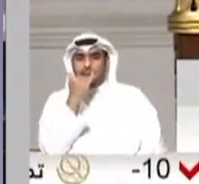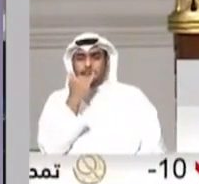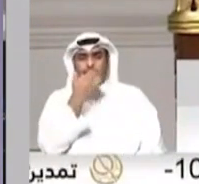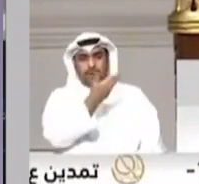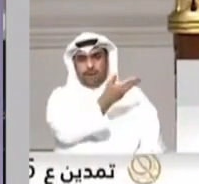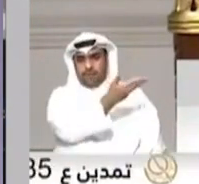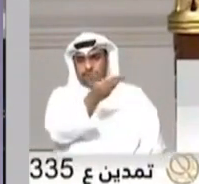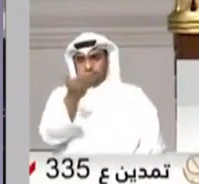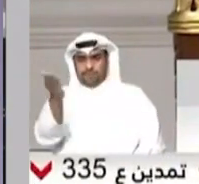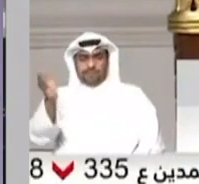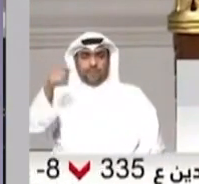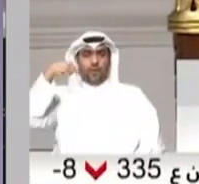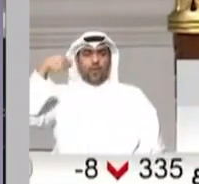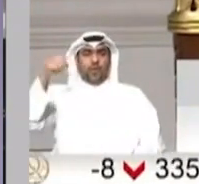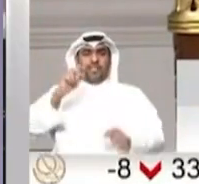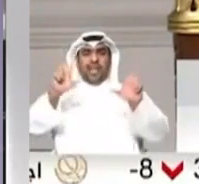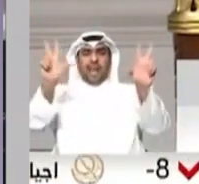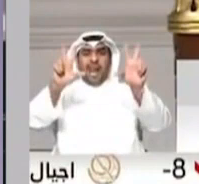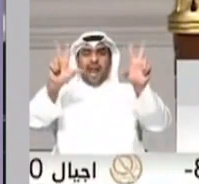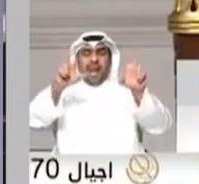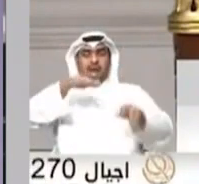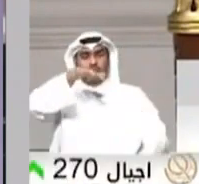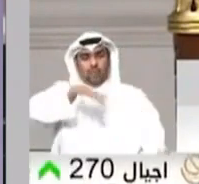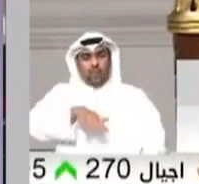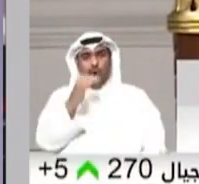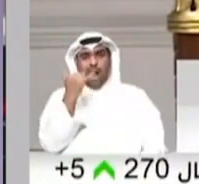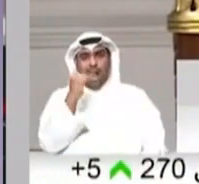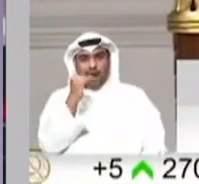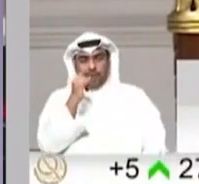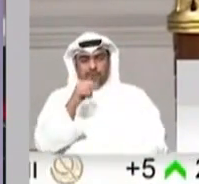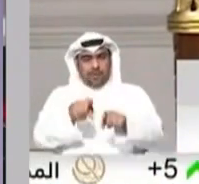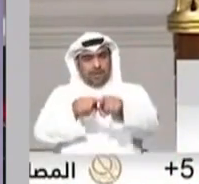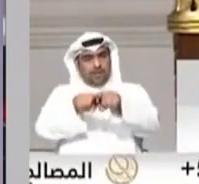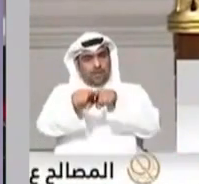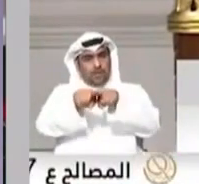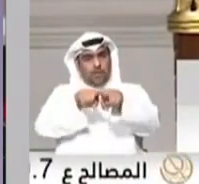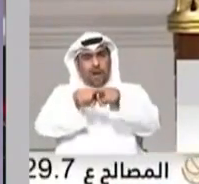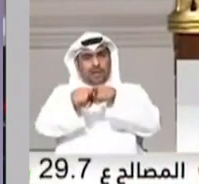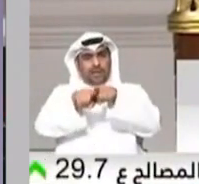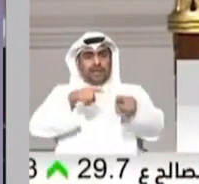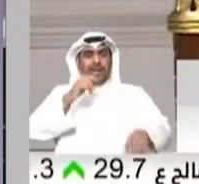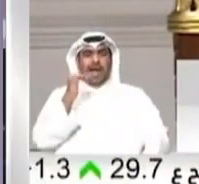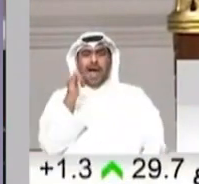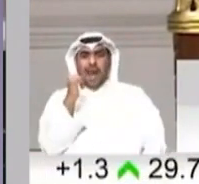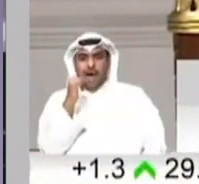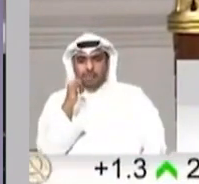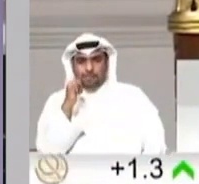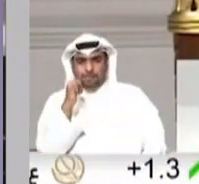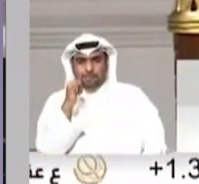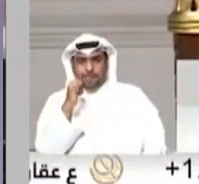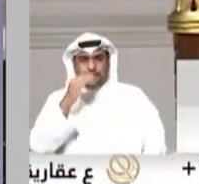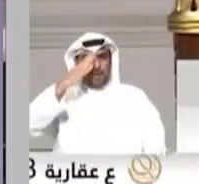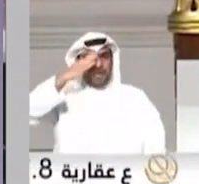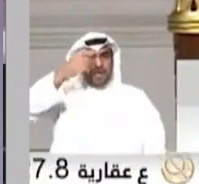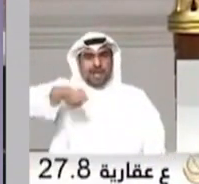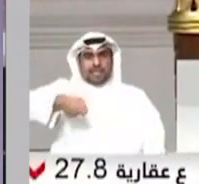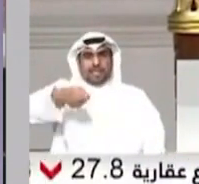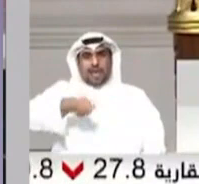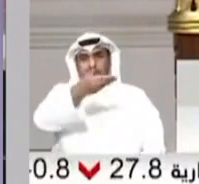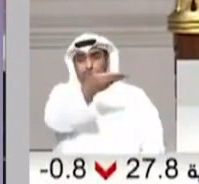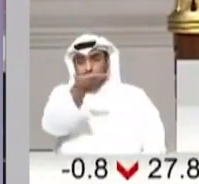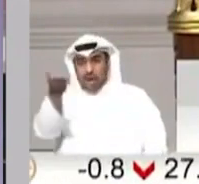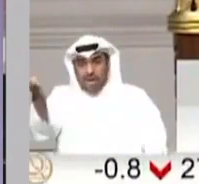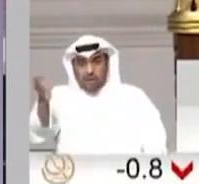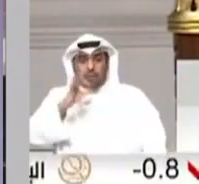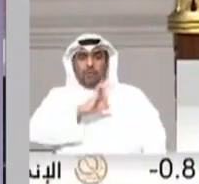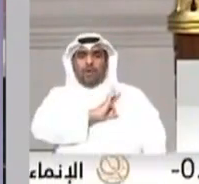المعالي الإخوة وزراء الإعلام العرب، السلام عليكم